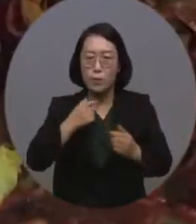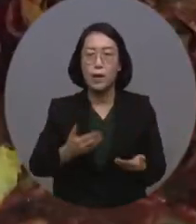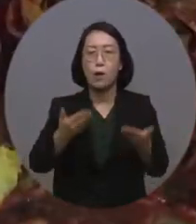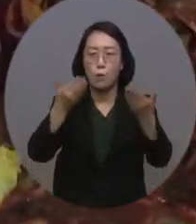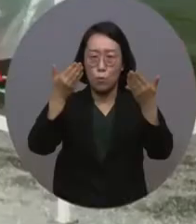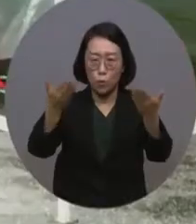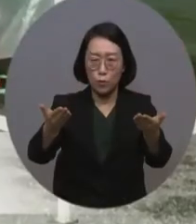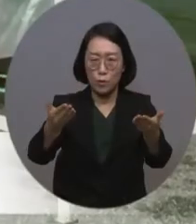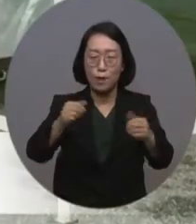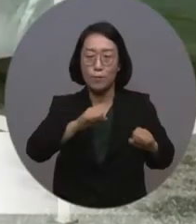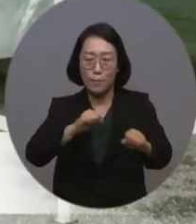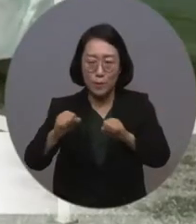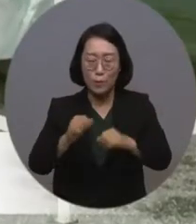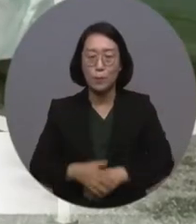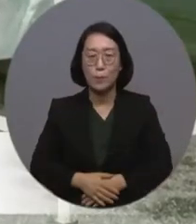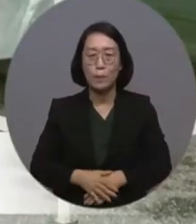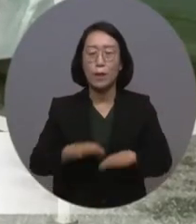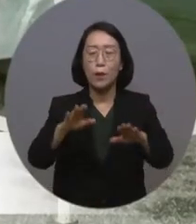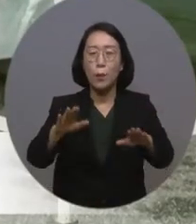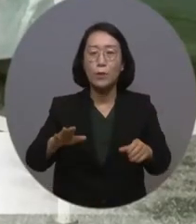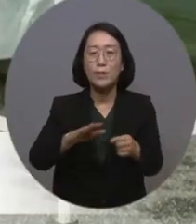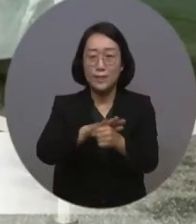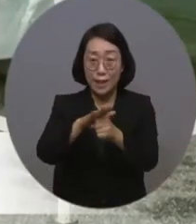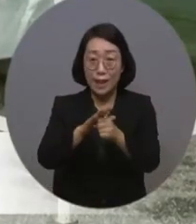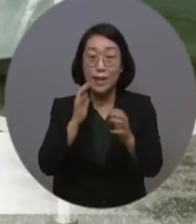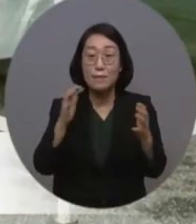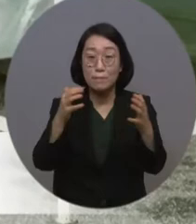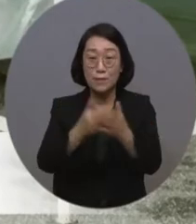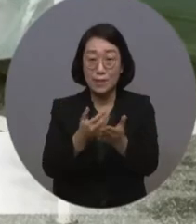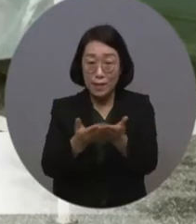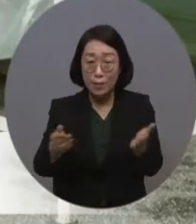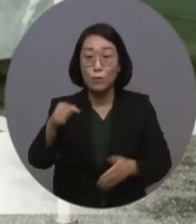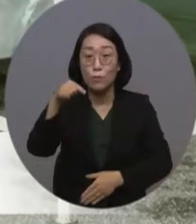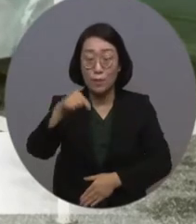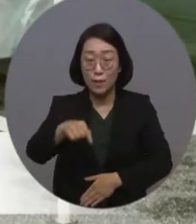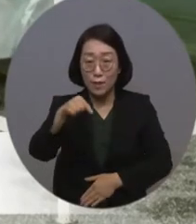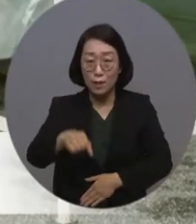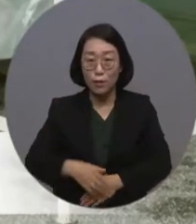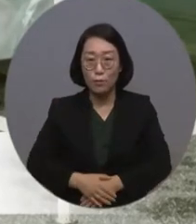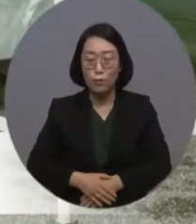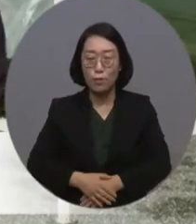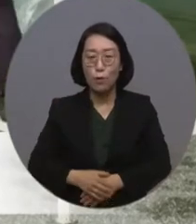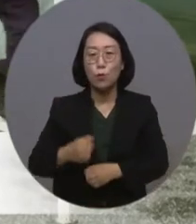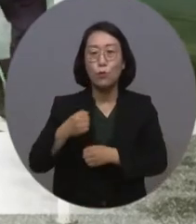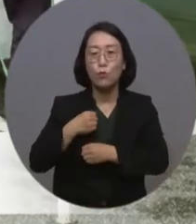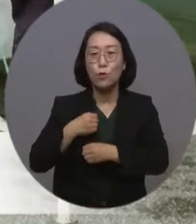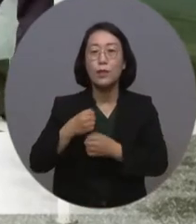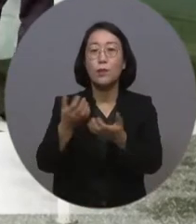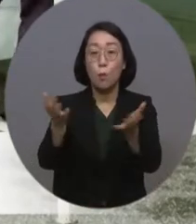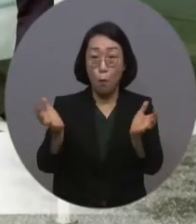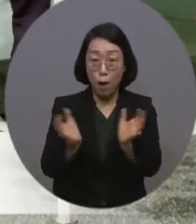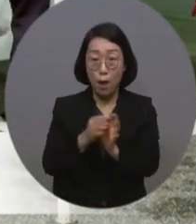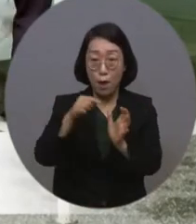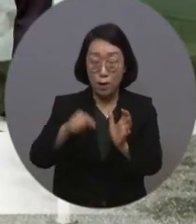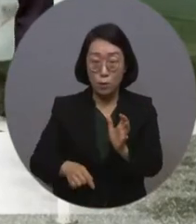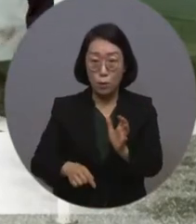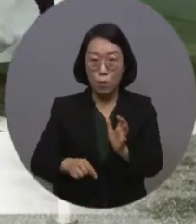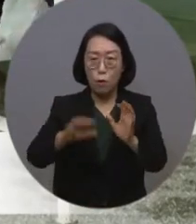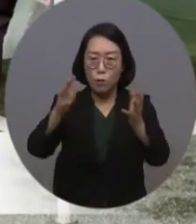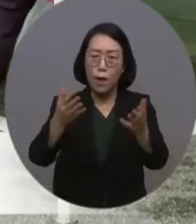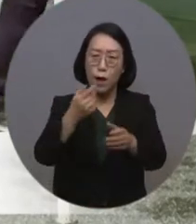참여하였습니다. 오늘 사랑가족 김장 나눔 행사는 우리 재향군회에서 국가